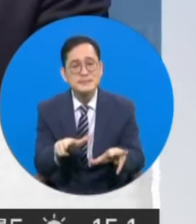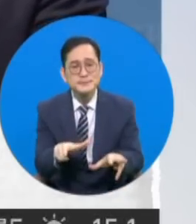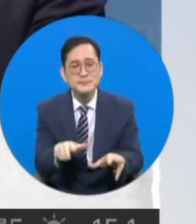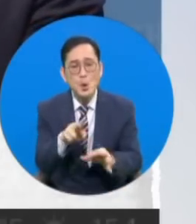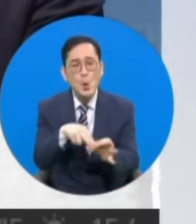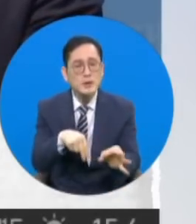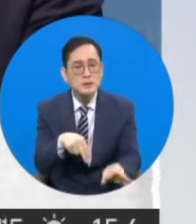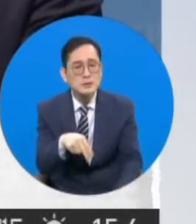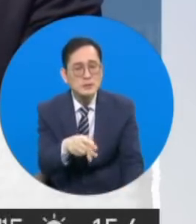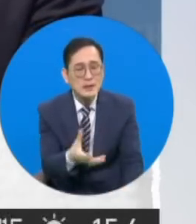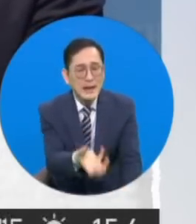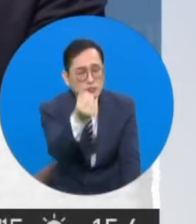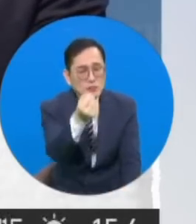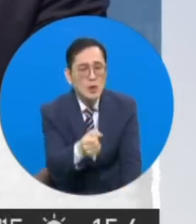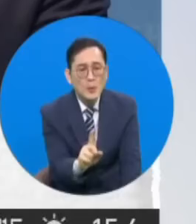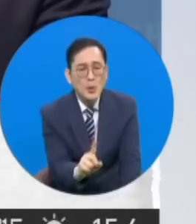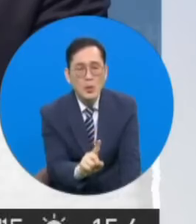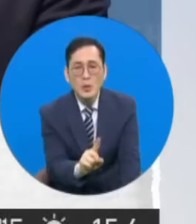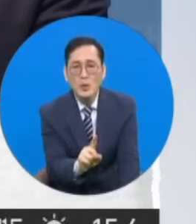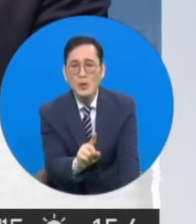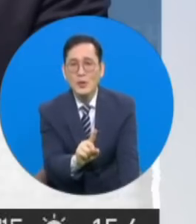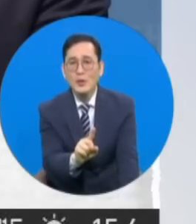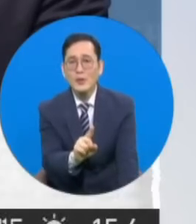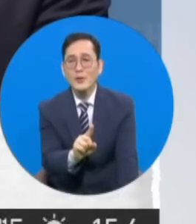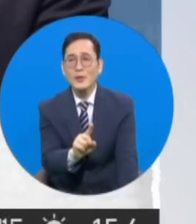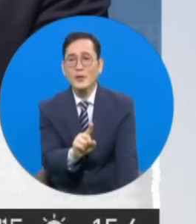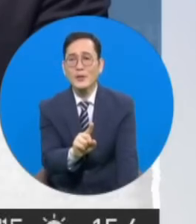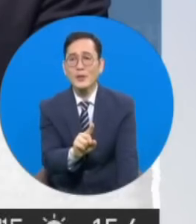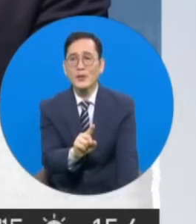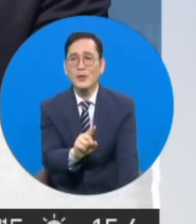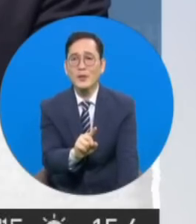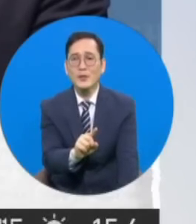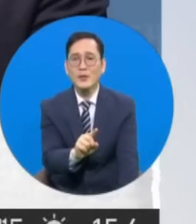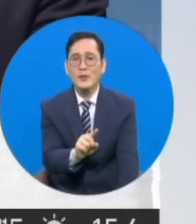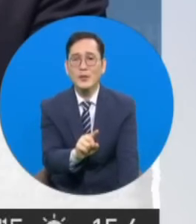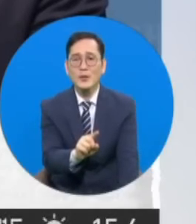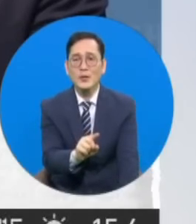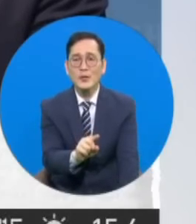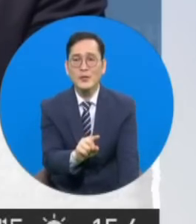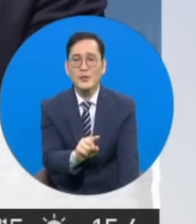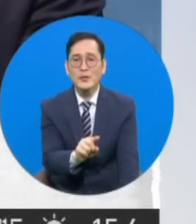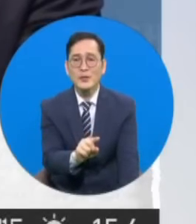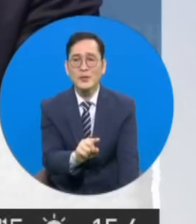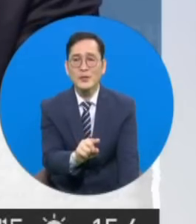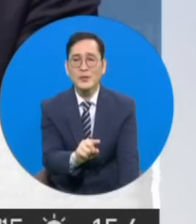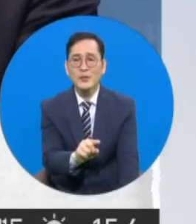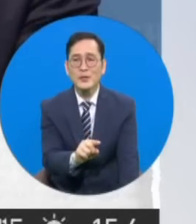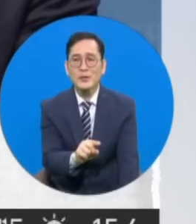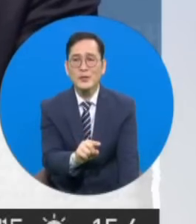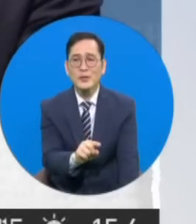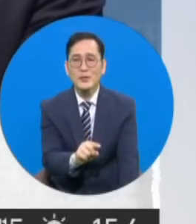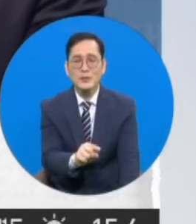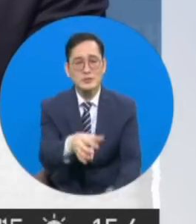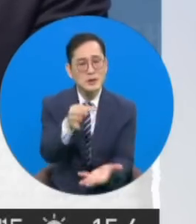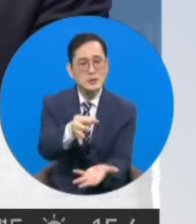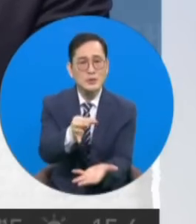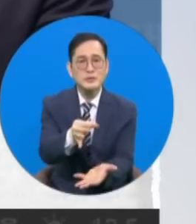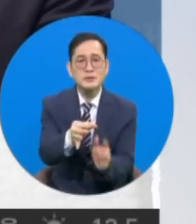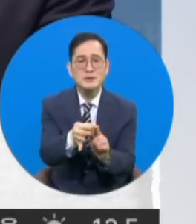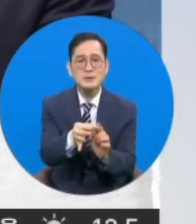그러면 어떤 코인은 얼마나 갖고 있는지 그게 지금 자산상으로 9억 8천인지 아니면 그게 90억인지 확인할 수 있게